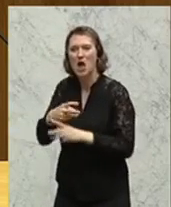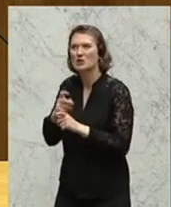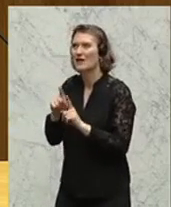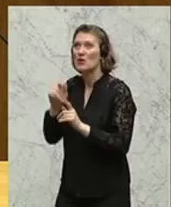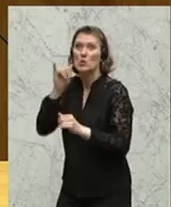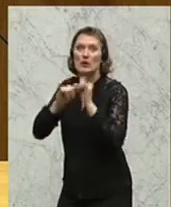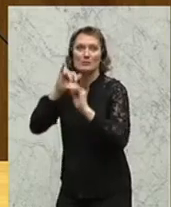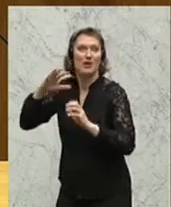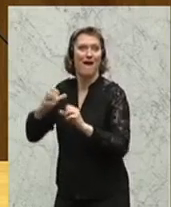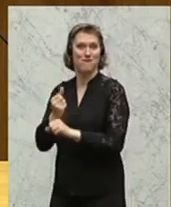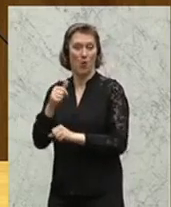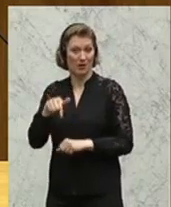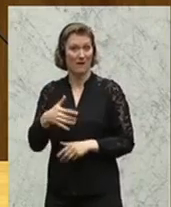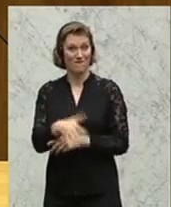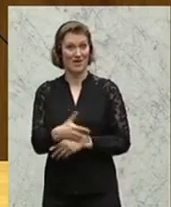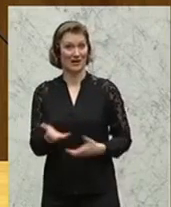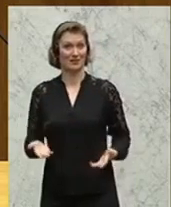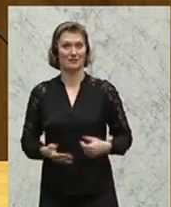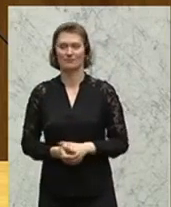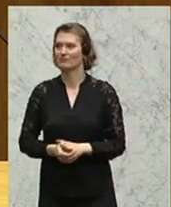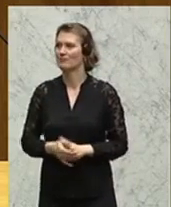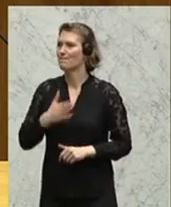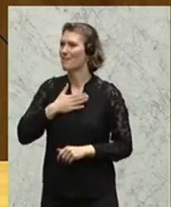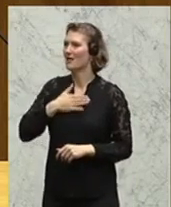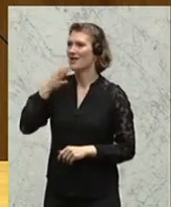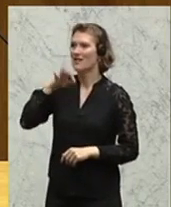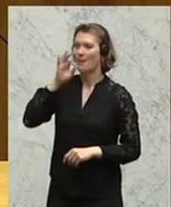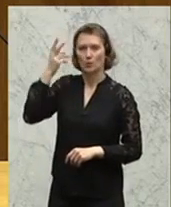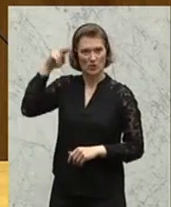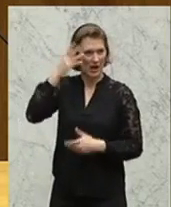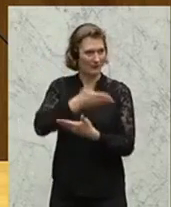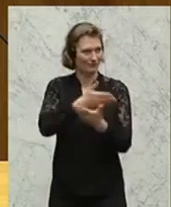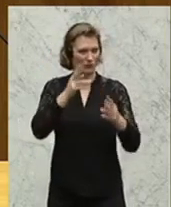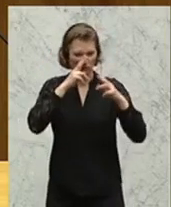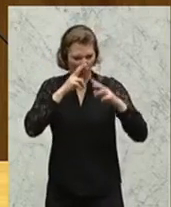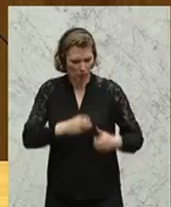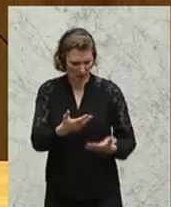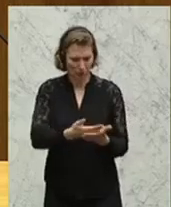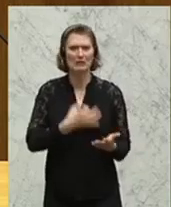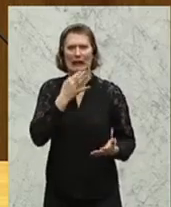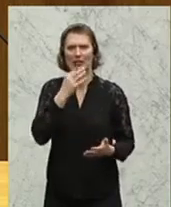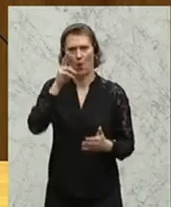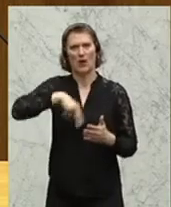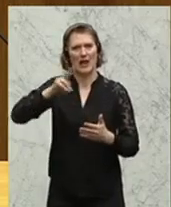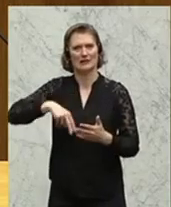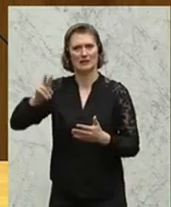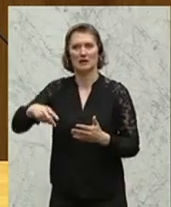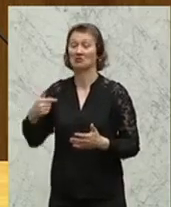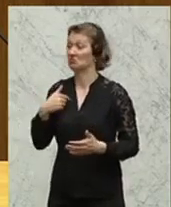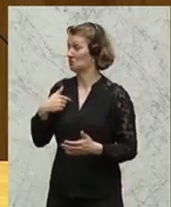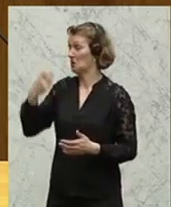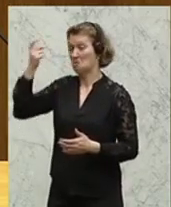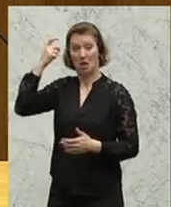im Tourismus. Und meine Damen und Herren, wir haben auch die Studie genau durchgelesen, hätte hier